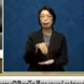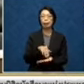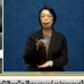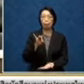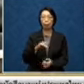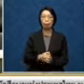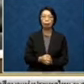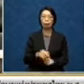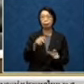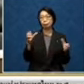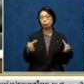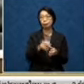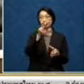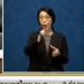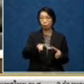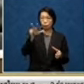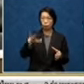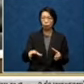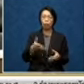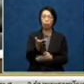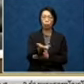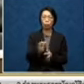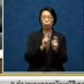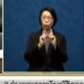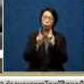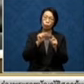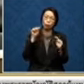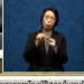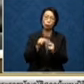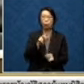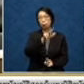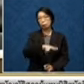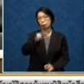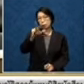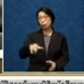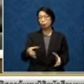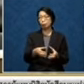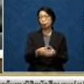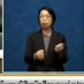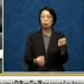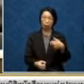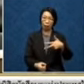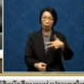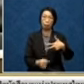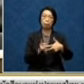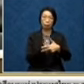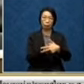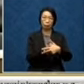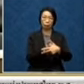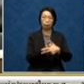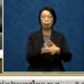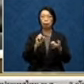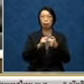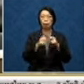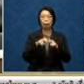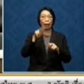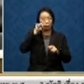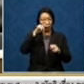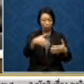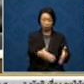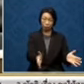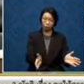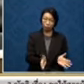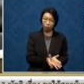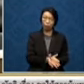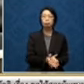ขอปรึกษาหารือความเดือดร้อนของพี่น้องประชาชนในพื้นที่ทั้งหมด3เรื่องดังนี้ค่ะเรื่องที่1ปัญหาแหล่งน้ำหนองนินบ้านดงย